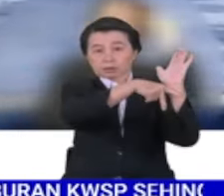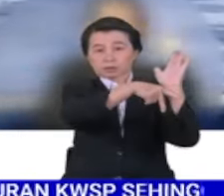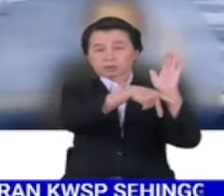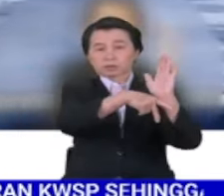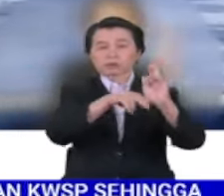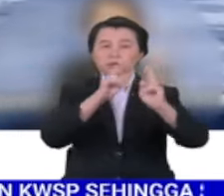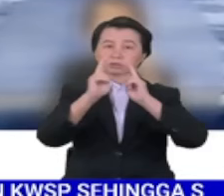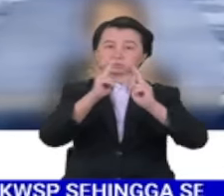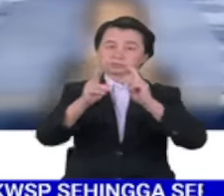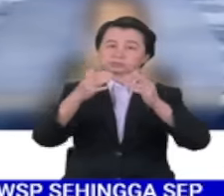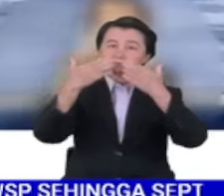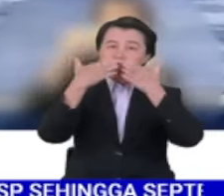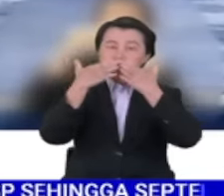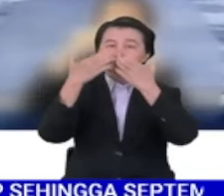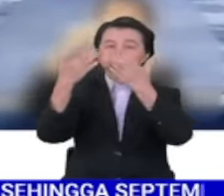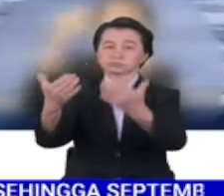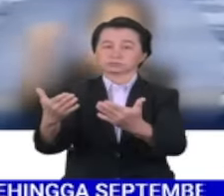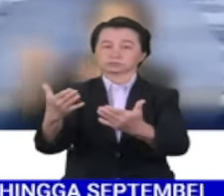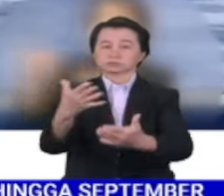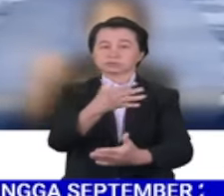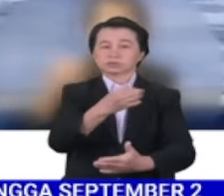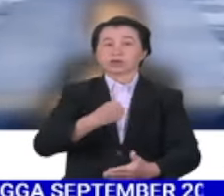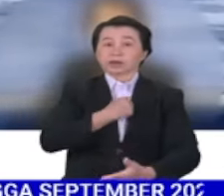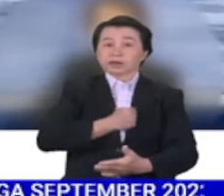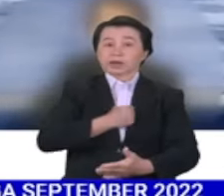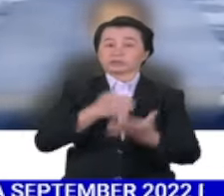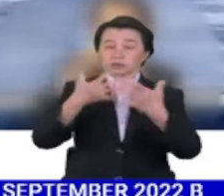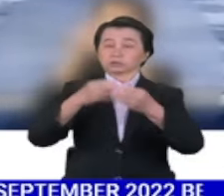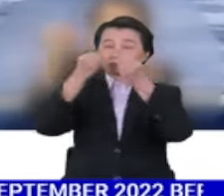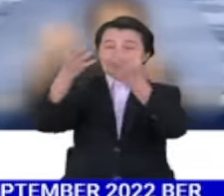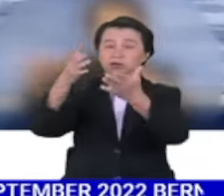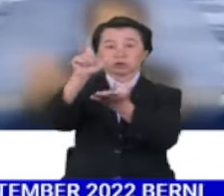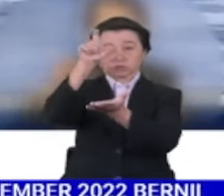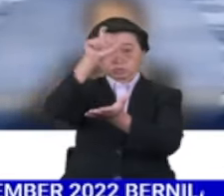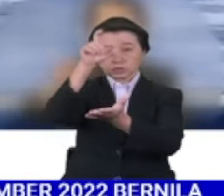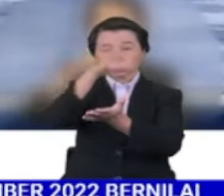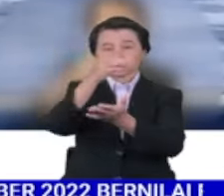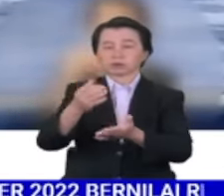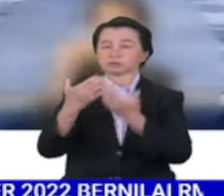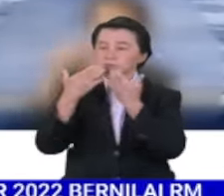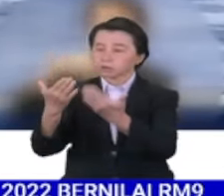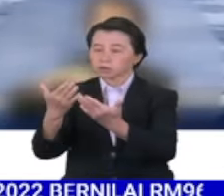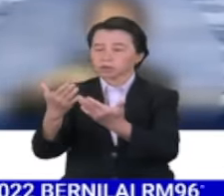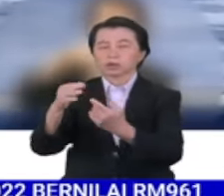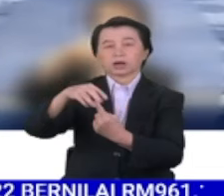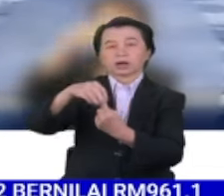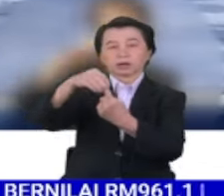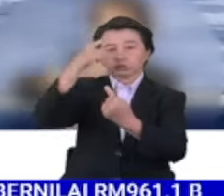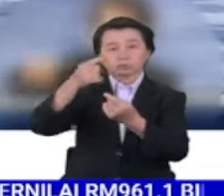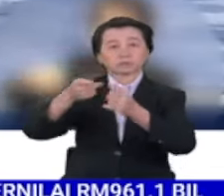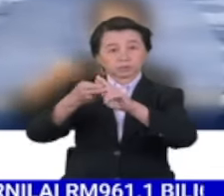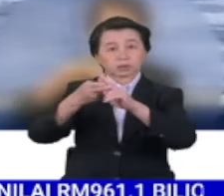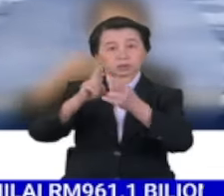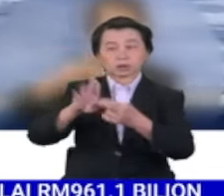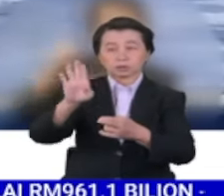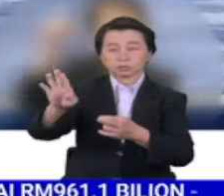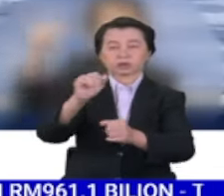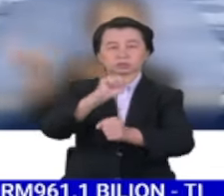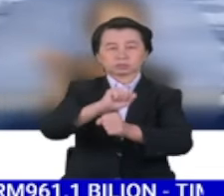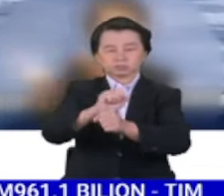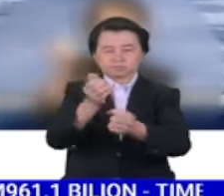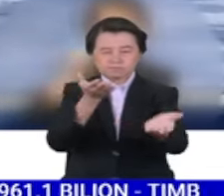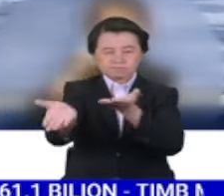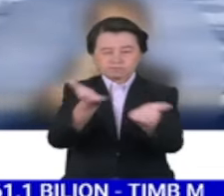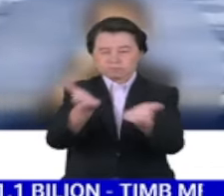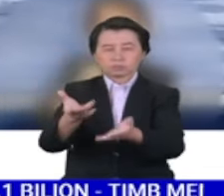merekamkan penghargaan sudah kita rekamkan tapi penghargaan khusus kepada semua rekan-rekan yang berhikmat